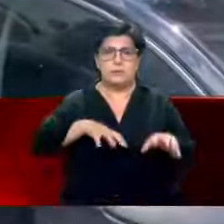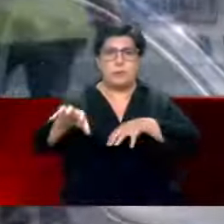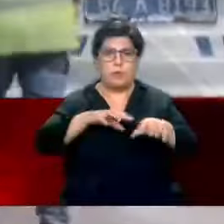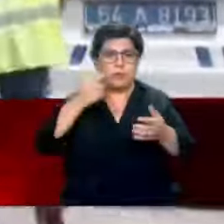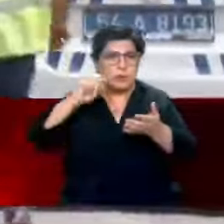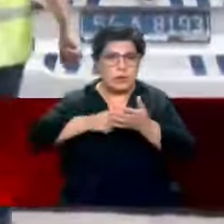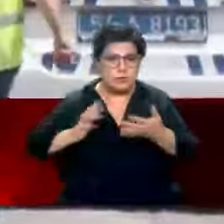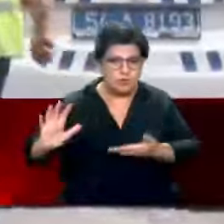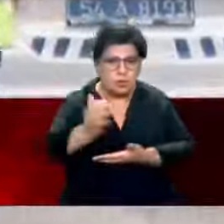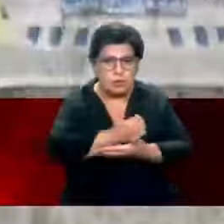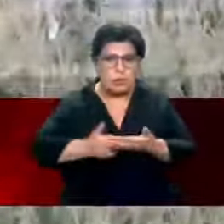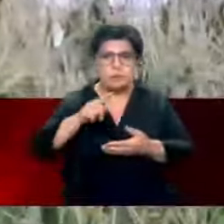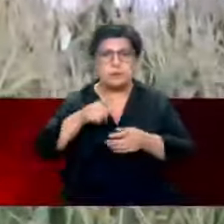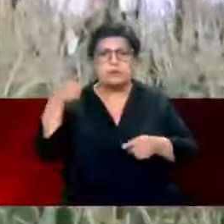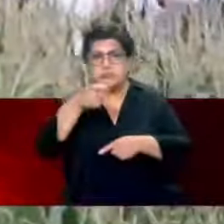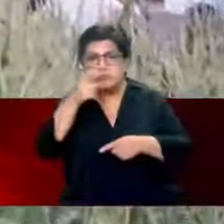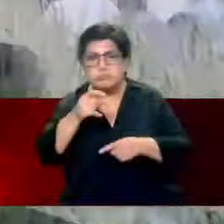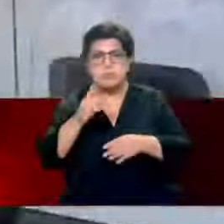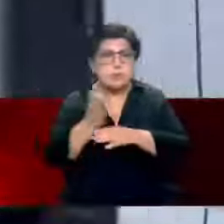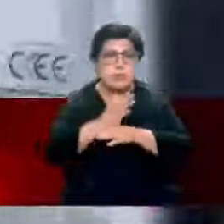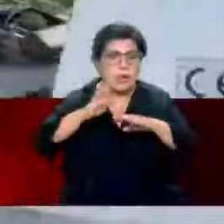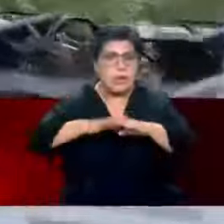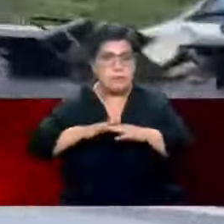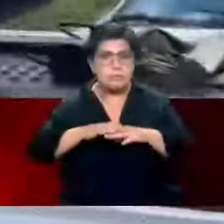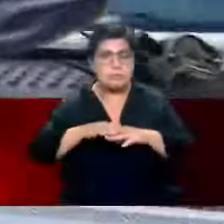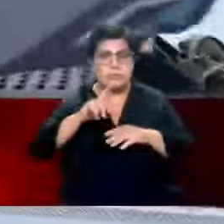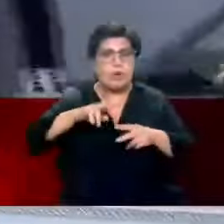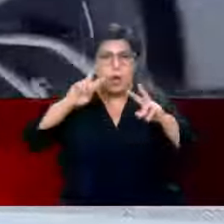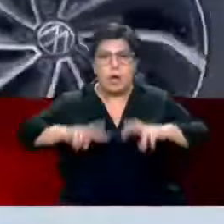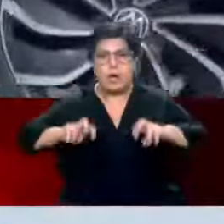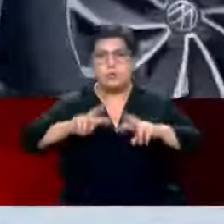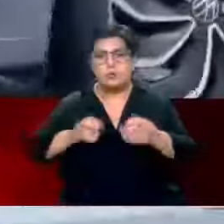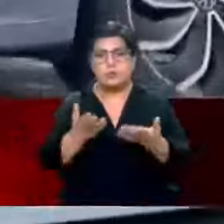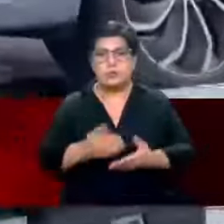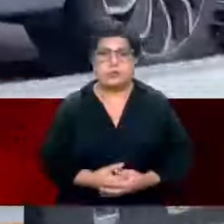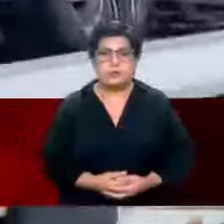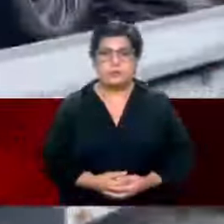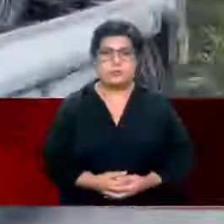Bölgede delil toplayan polis saldırıyı kim veya kimler neden yaptı, işte bunu araştırıyor.